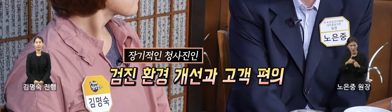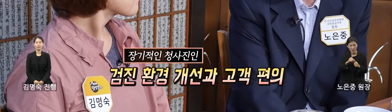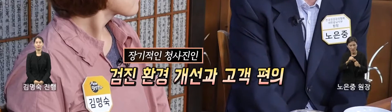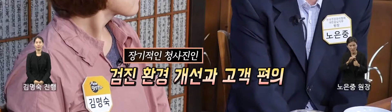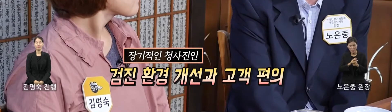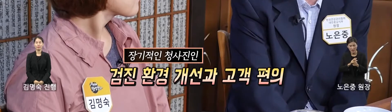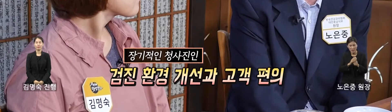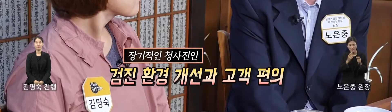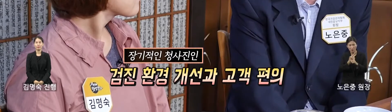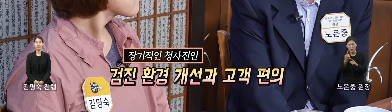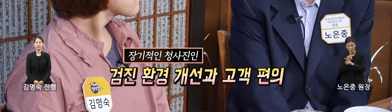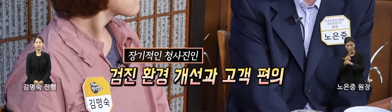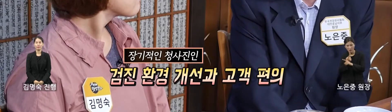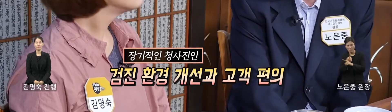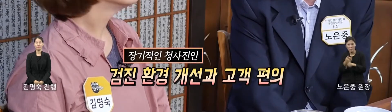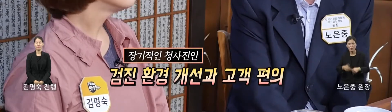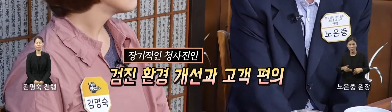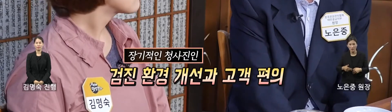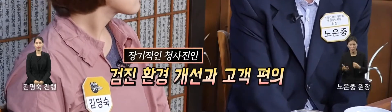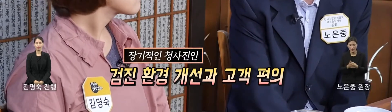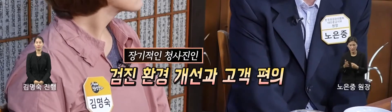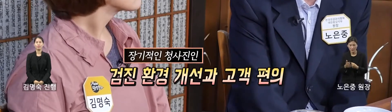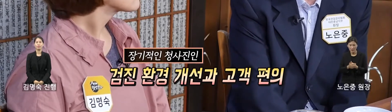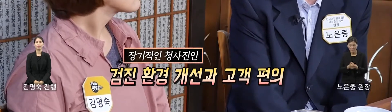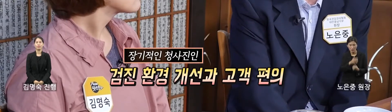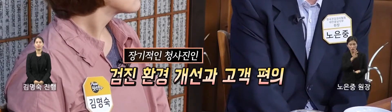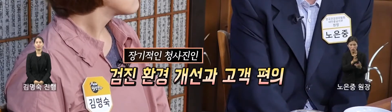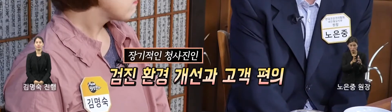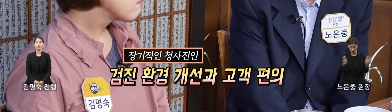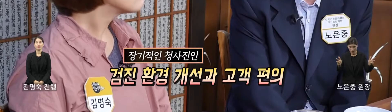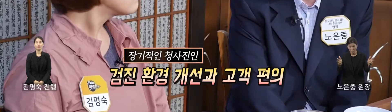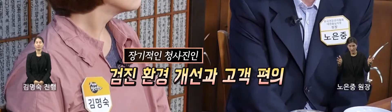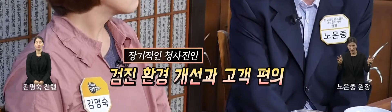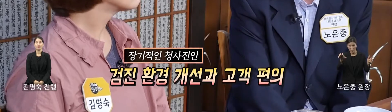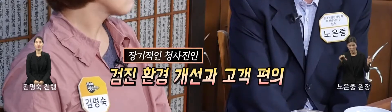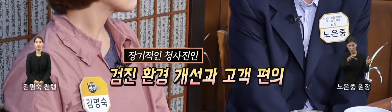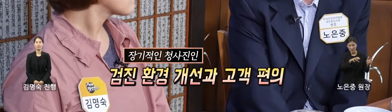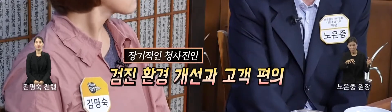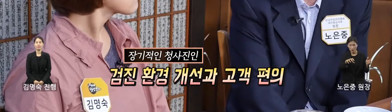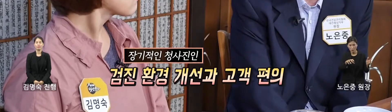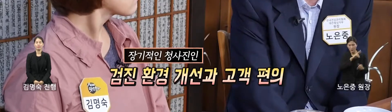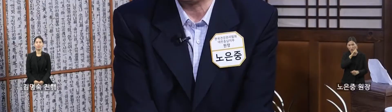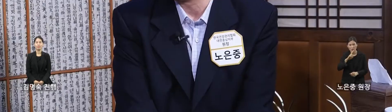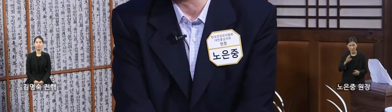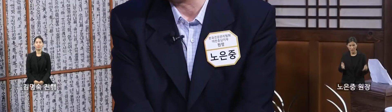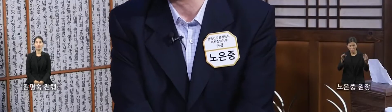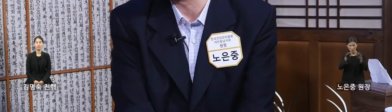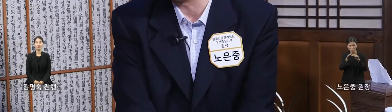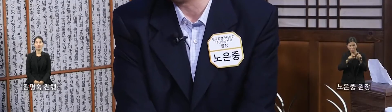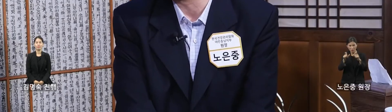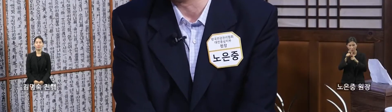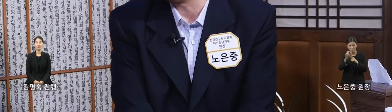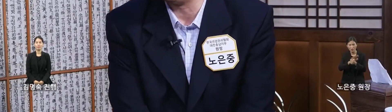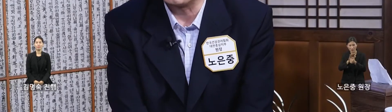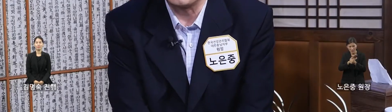거기에 부수되는 이제 우리 주차공간, 주차공간 이런 그 고객 그 편의에 대한 그런 노력을